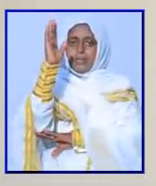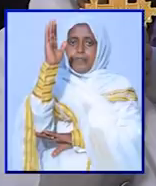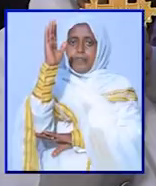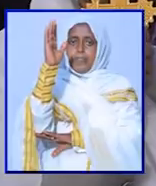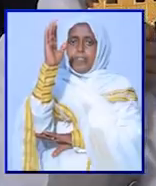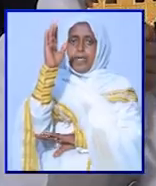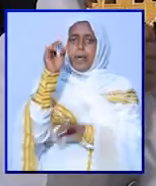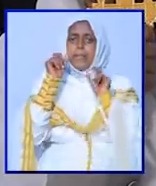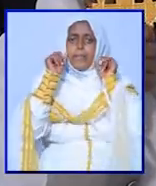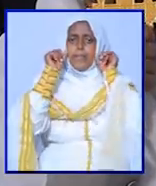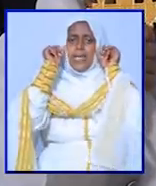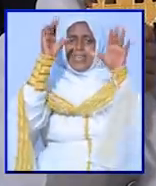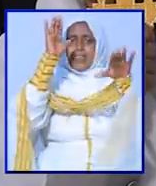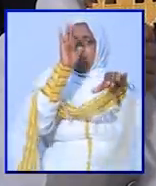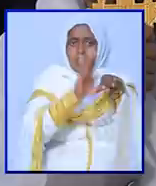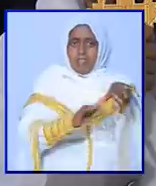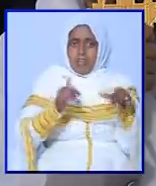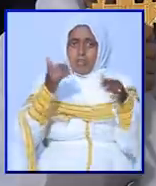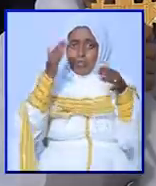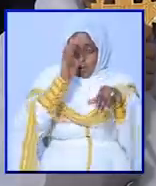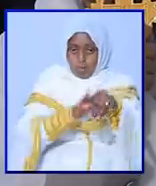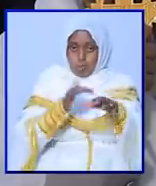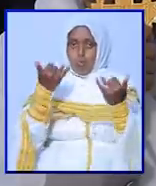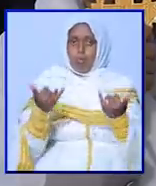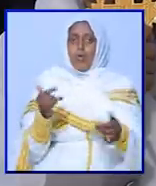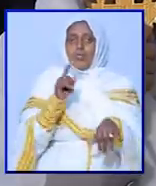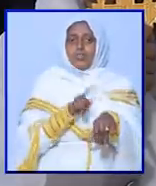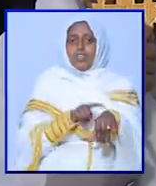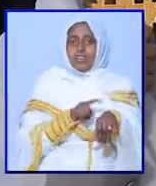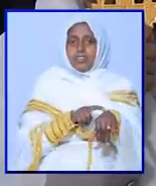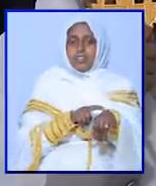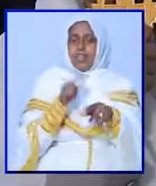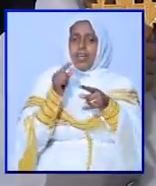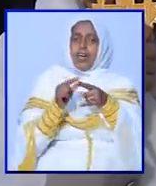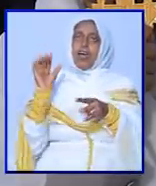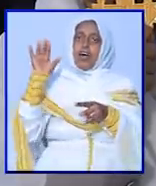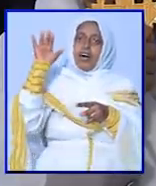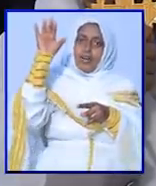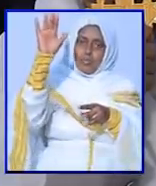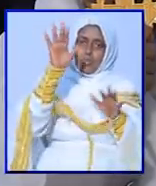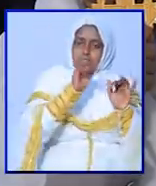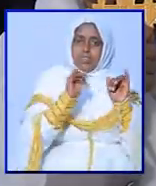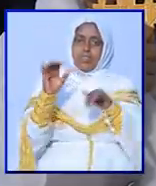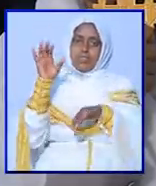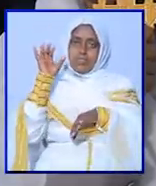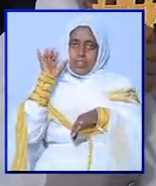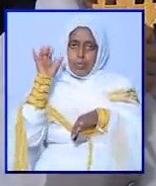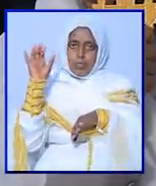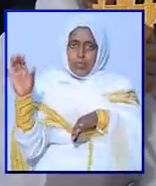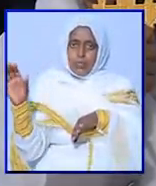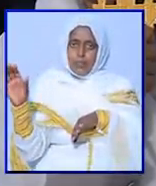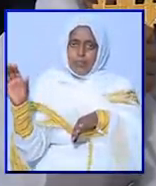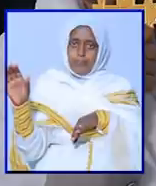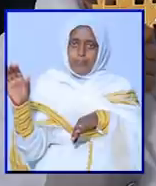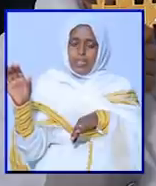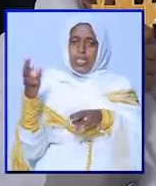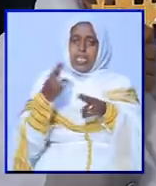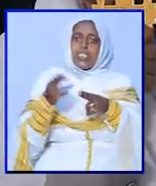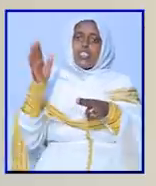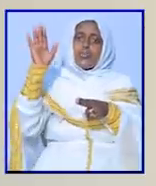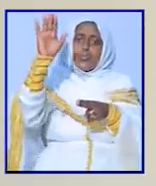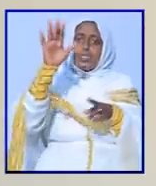እግዚአብሔር በድንቅ አጠራሩ ጠርቶ በአሁኑ ሰዓት ቃሉን